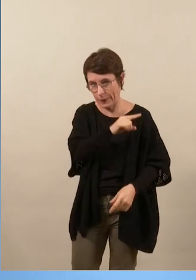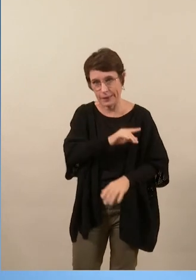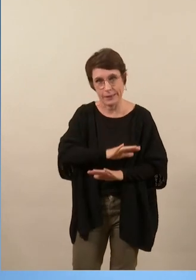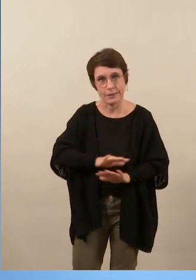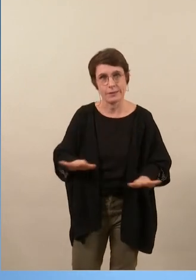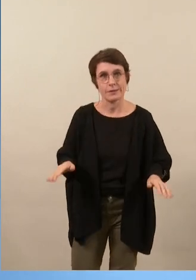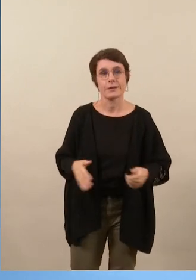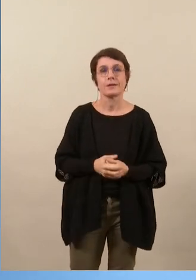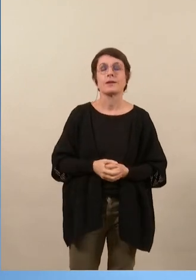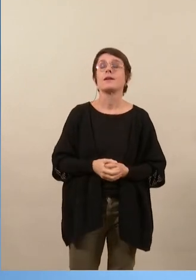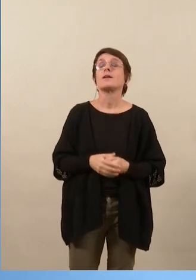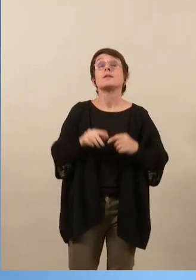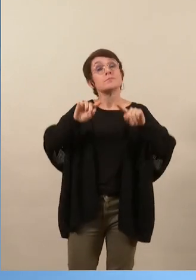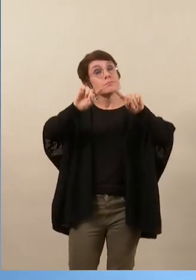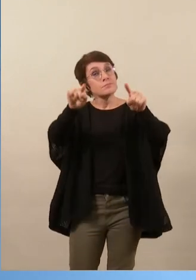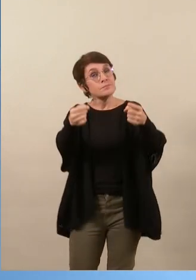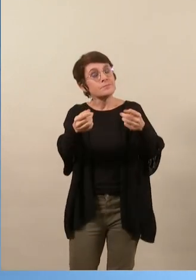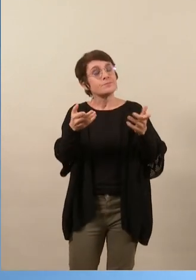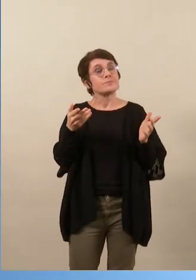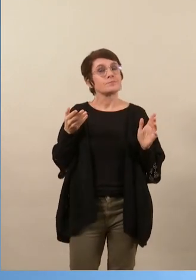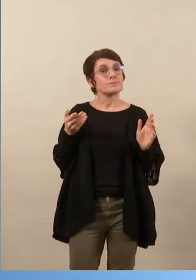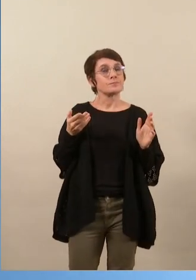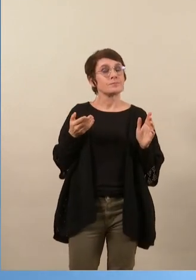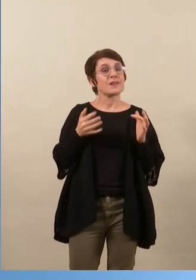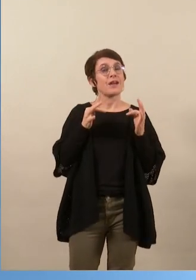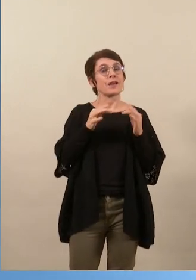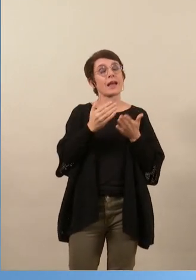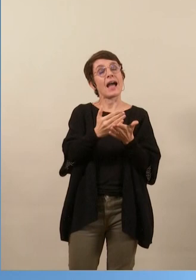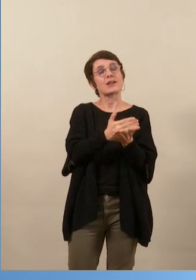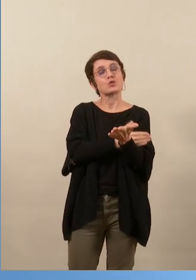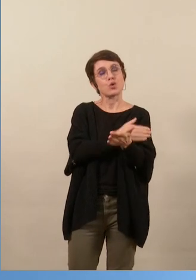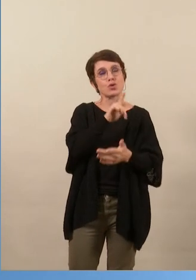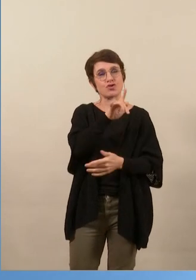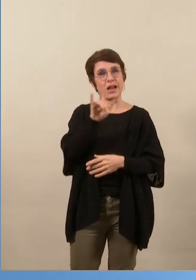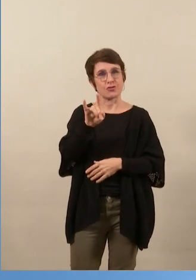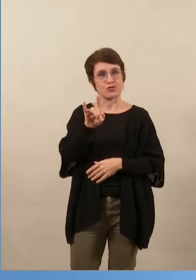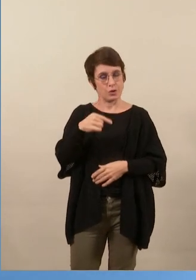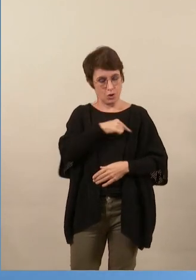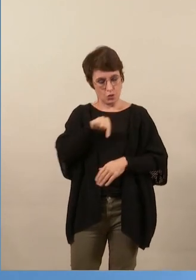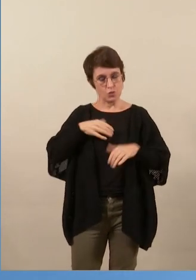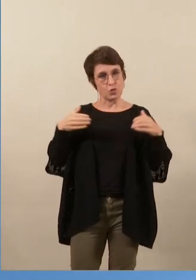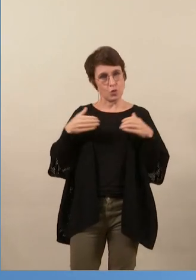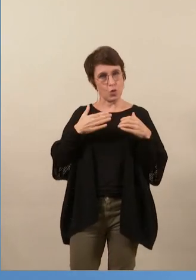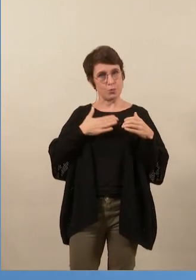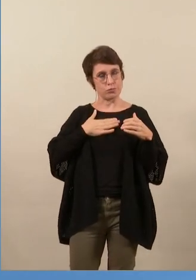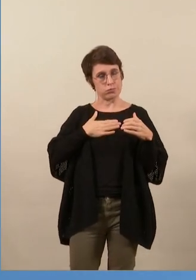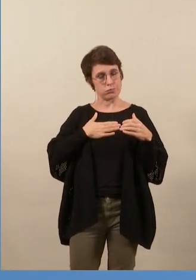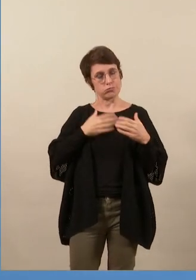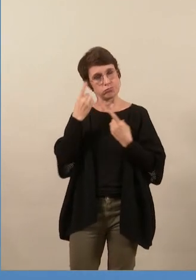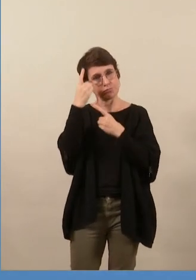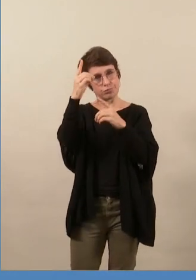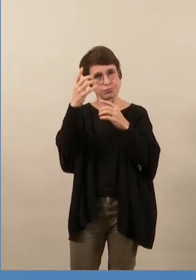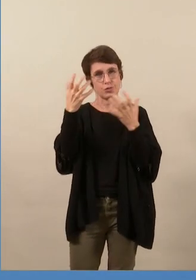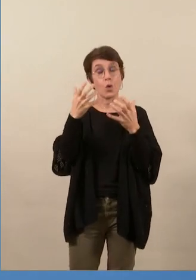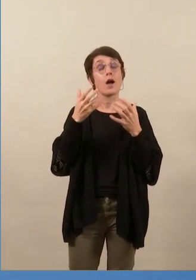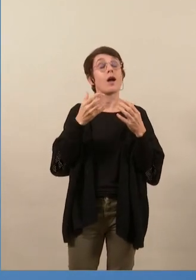j'ouvre une parenthèse puisque nous parlons de Grenoble habitat pour faire une demande au nom de notre groupe dans la mesure où le produit de